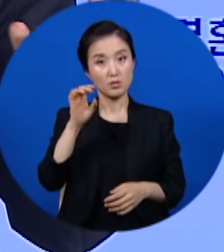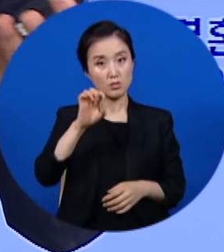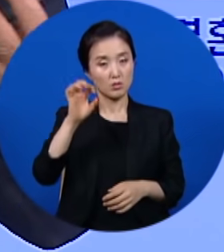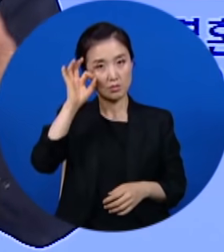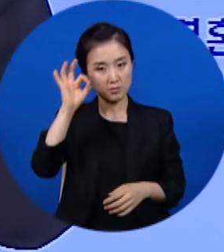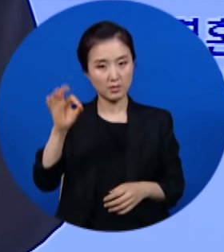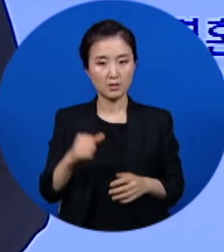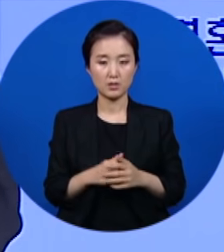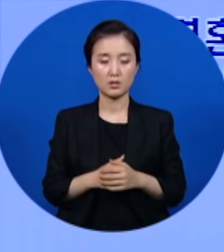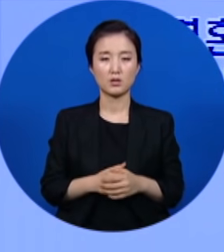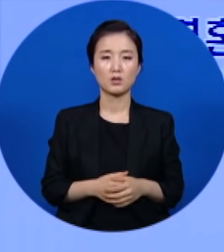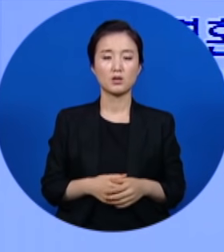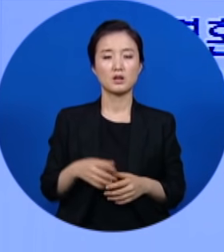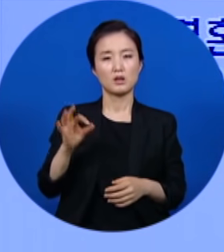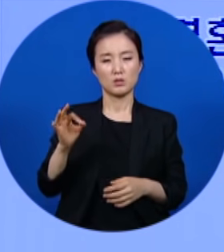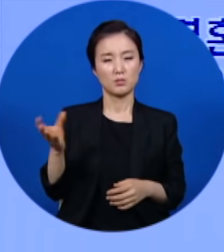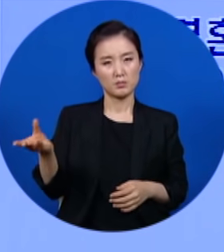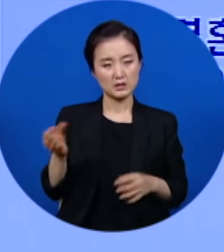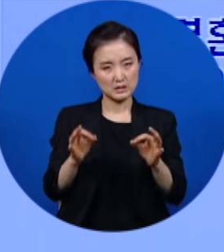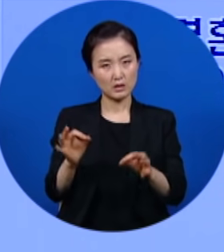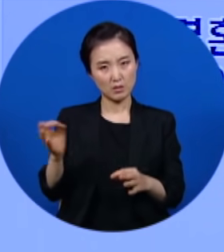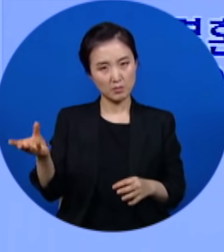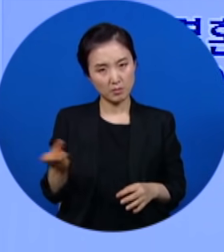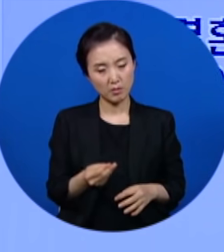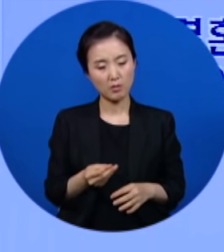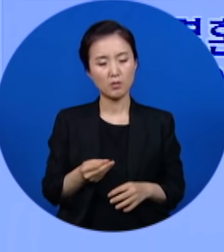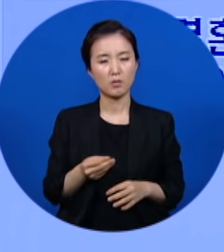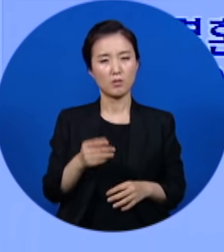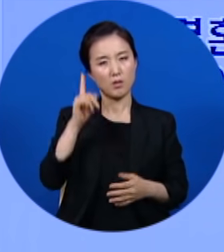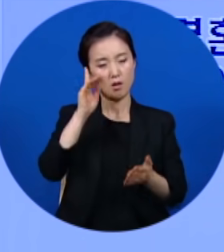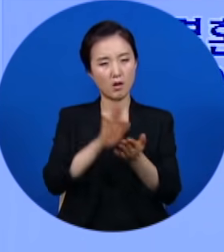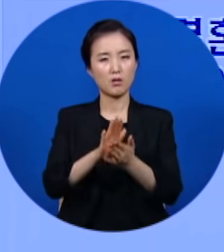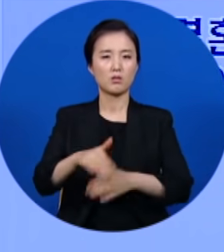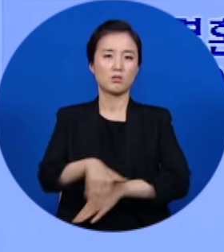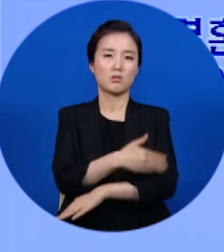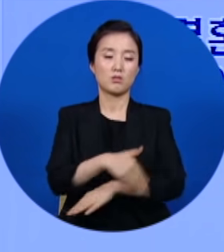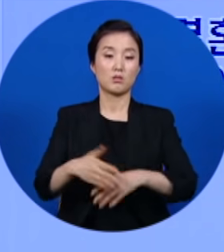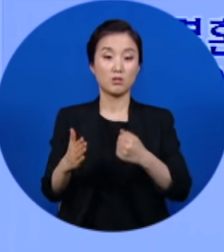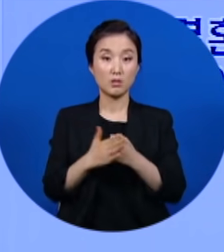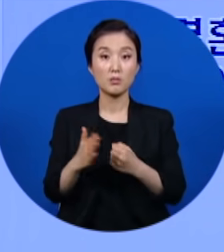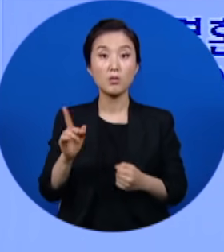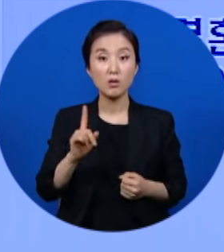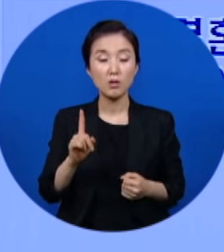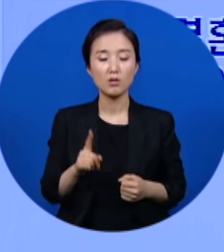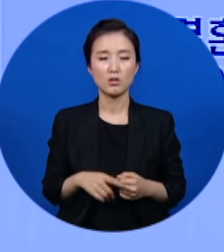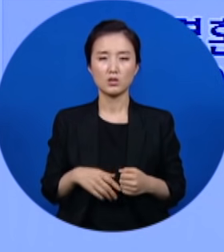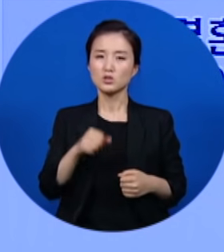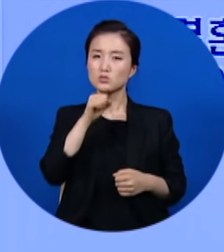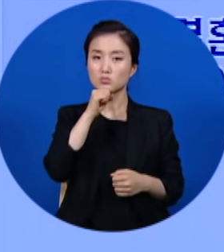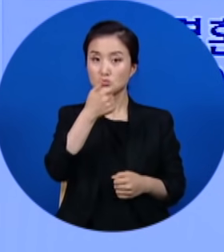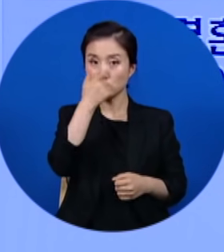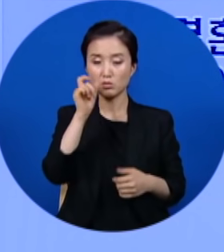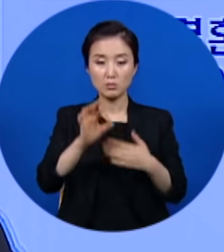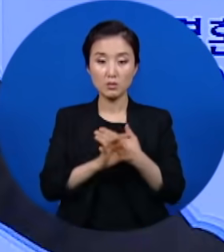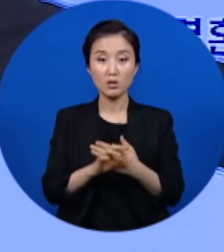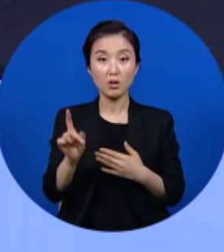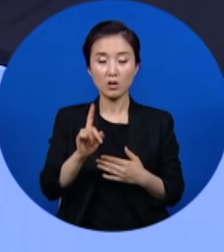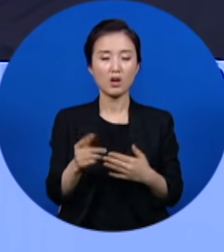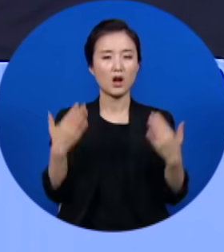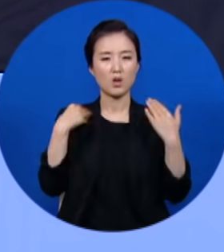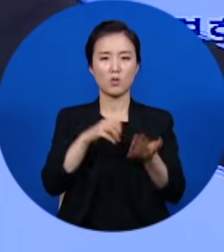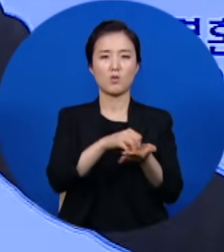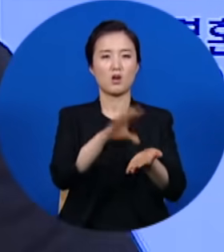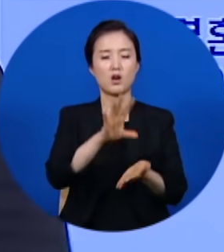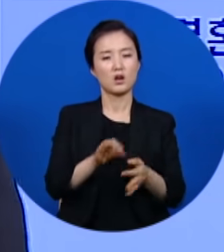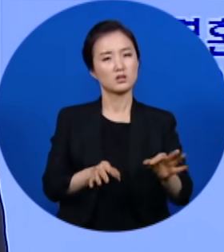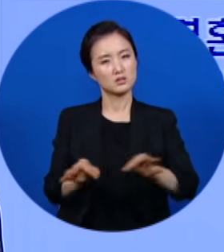융자 받든지 자끄 맞다 다 알아야 하니까 학교가 시원치 않고 또 공부가 싫으면 그 즉 그 돈으로 차라리 창사